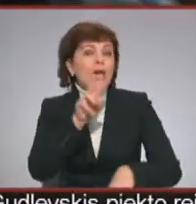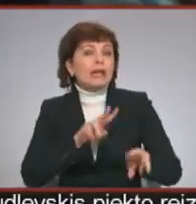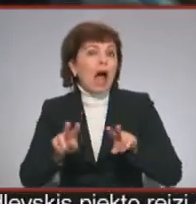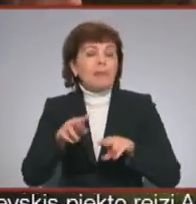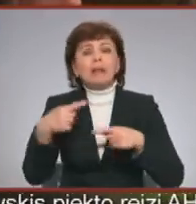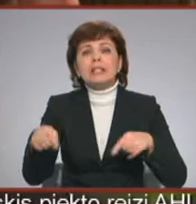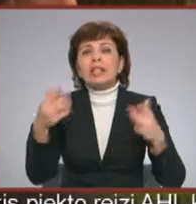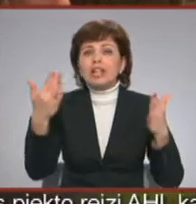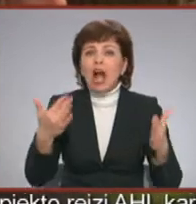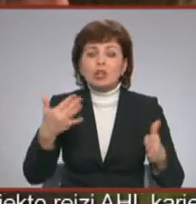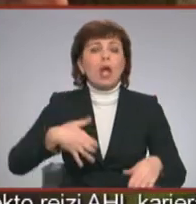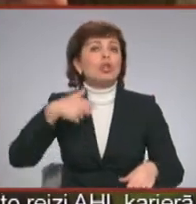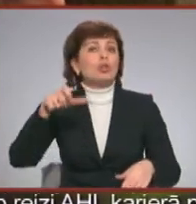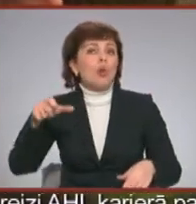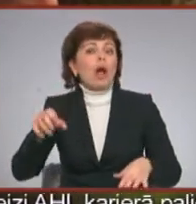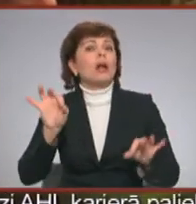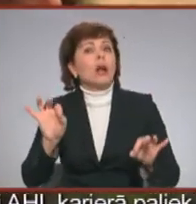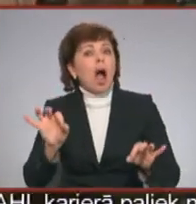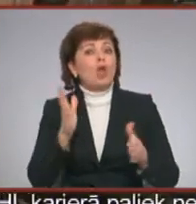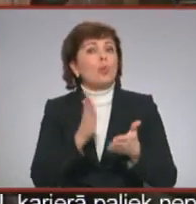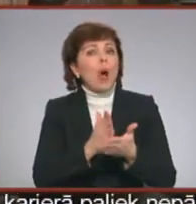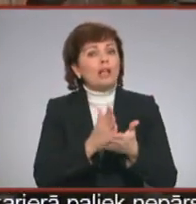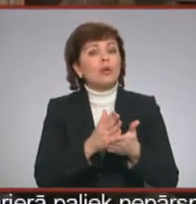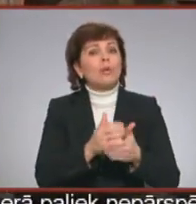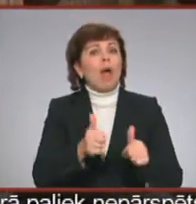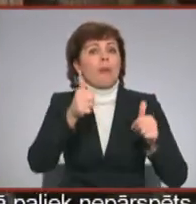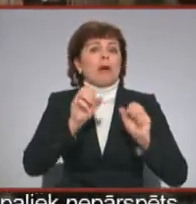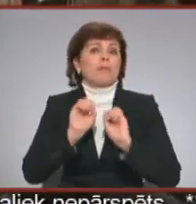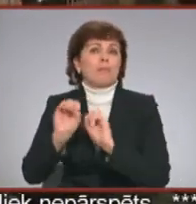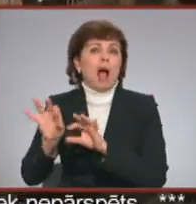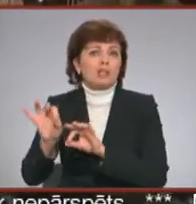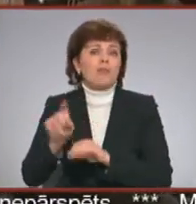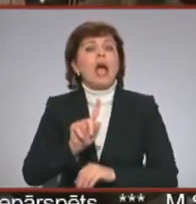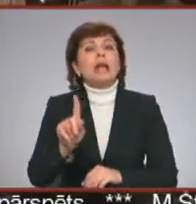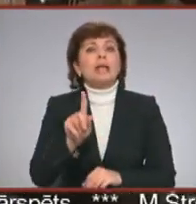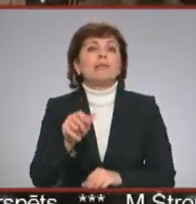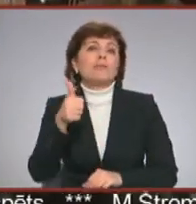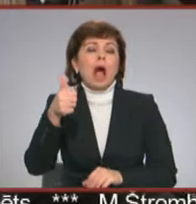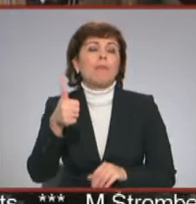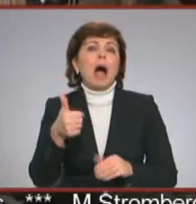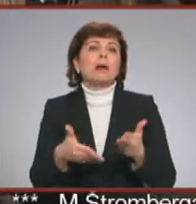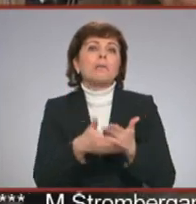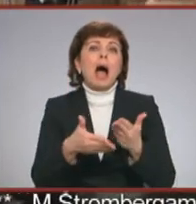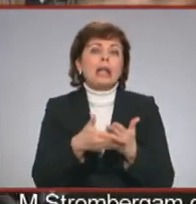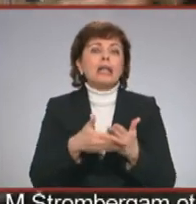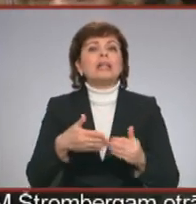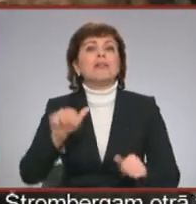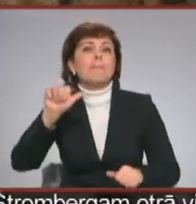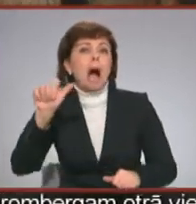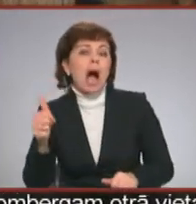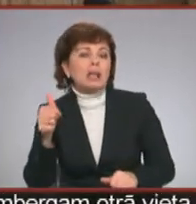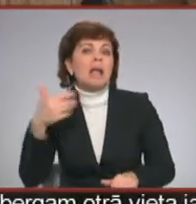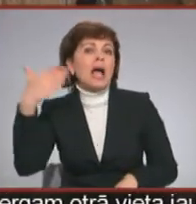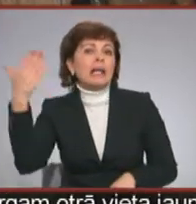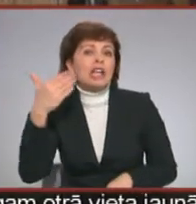kā skolēniem šos notikumus pasniegt saprotami. Ļoti vērtīgs instruments ir mākslas dažādi veidi, teātris, kino,